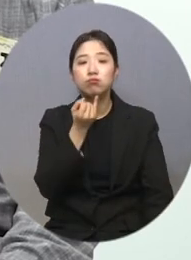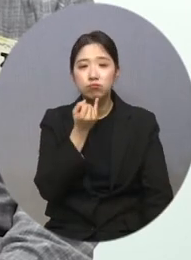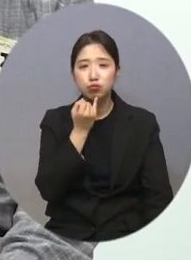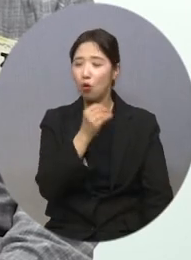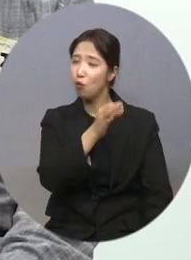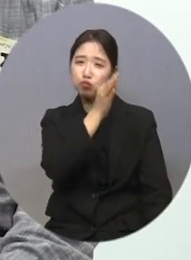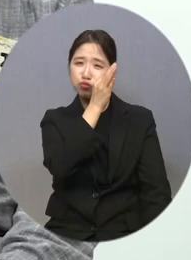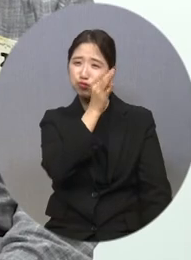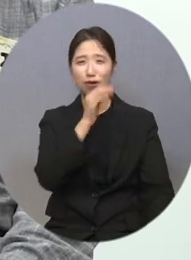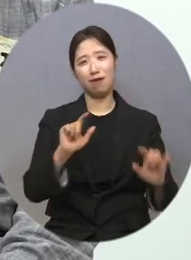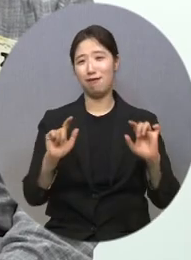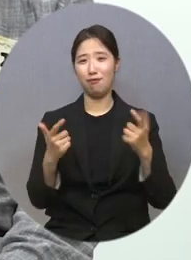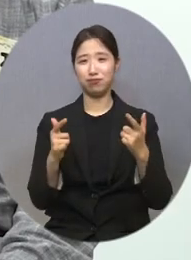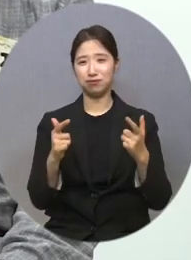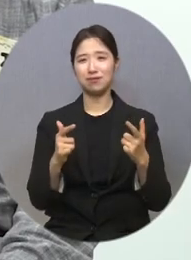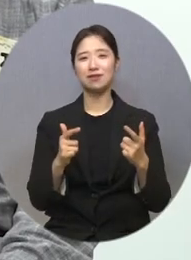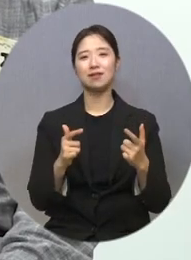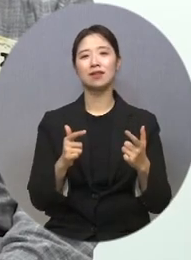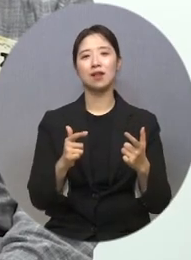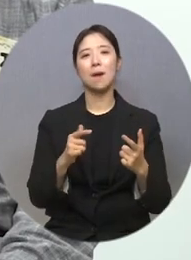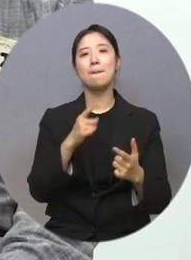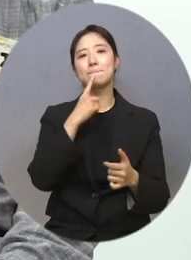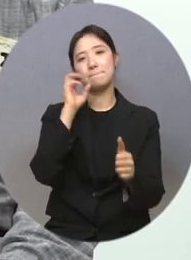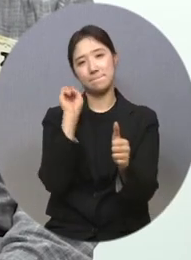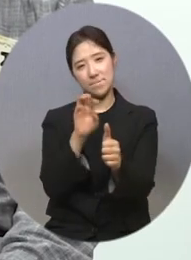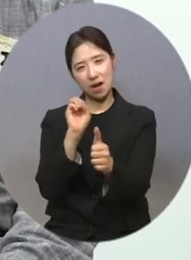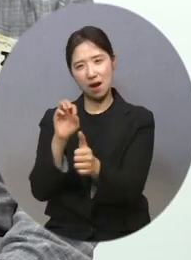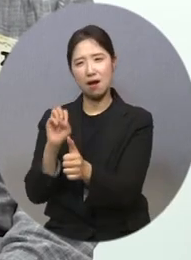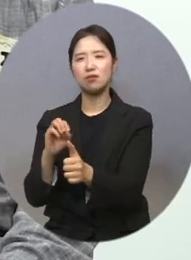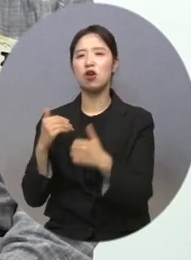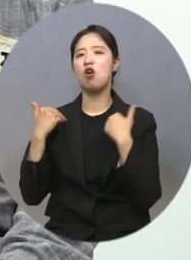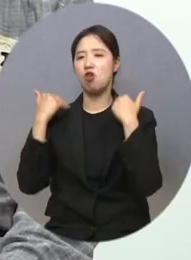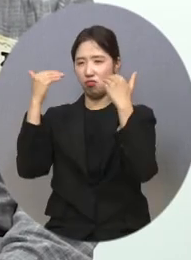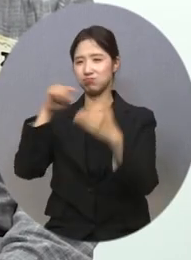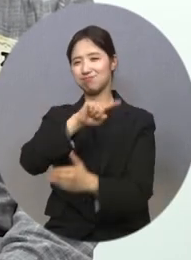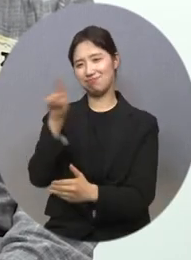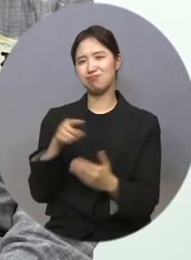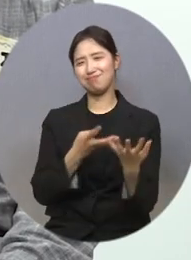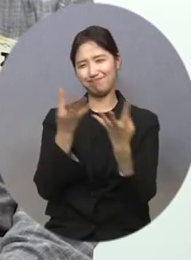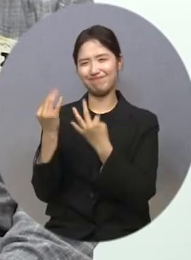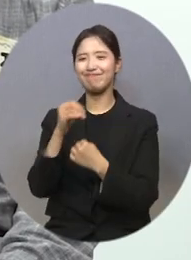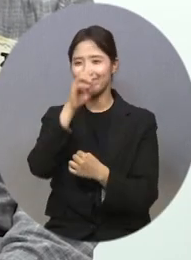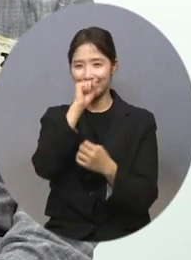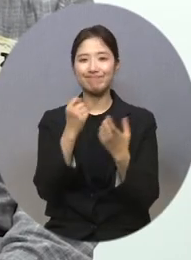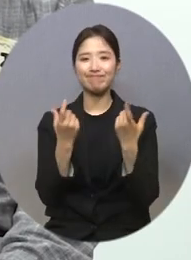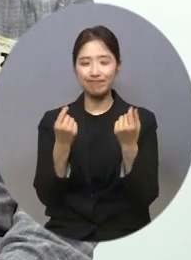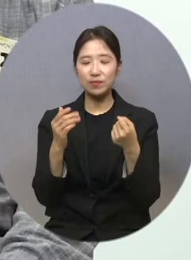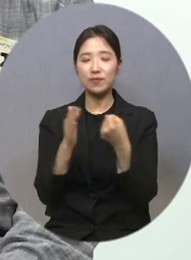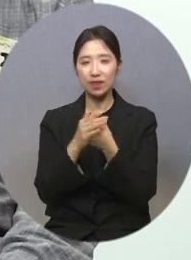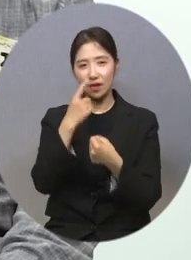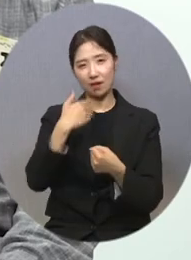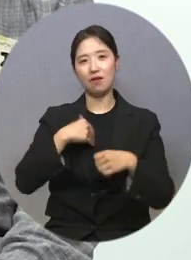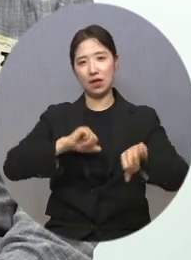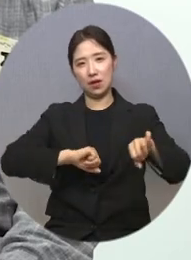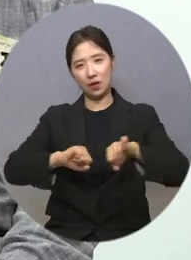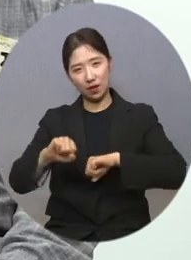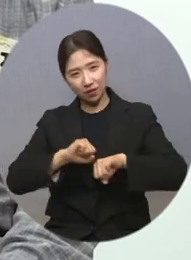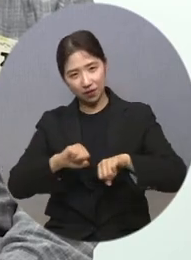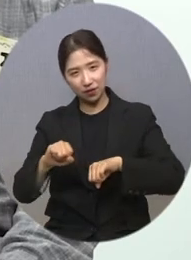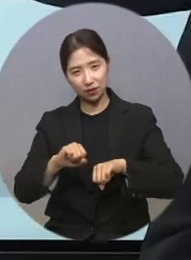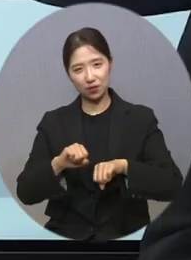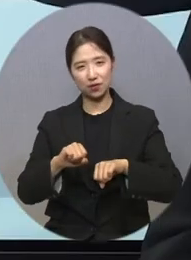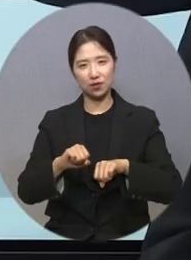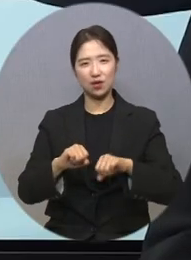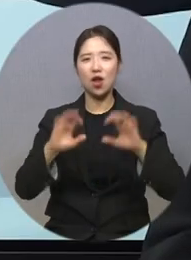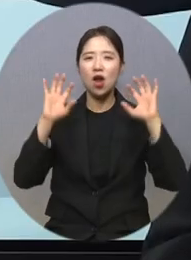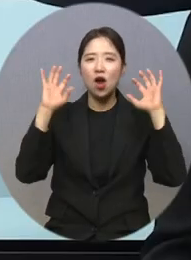이렇게 부끄러워할 것이 아니다 라는 거를 말해주는 많은 어른들이 있었으면 좋겠어서 저희도 활동을 뭐